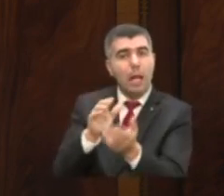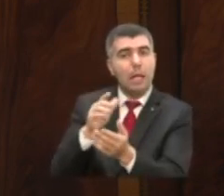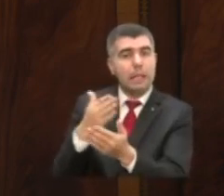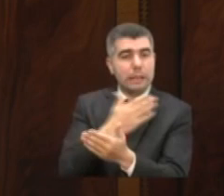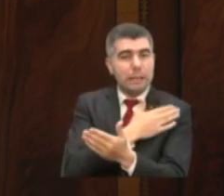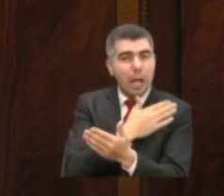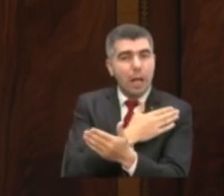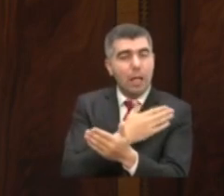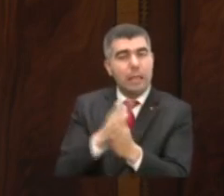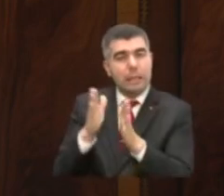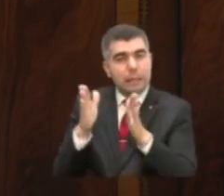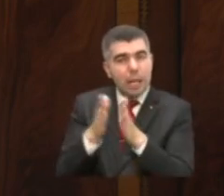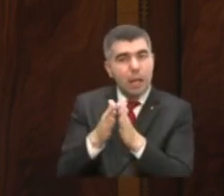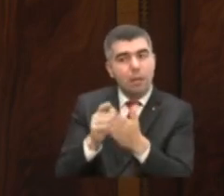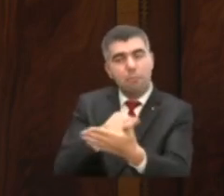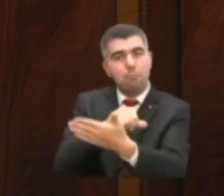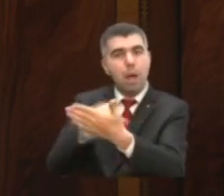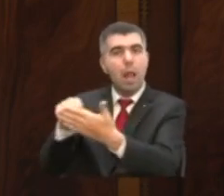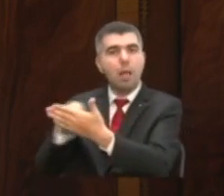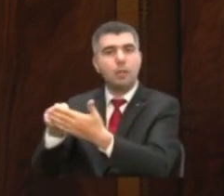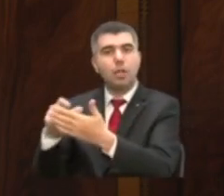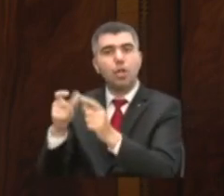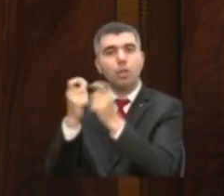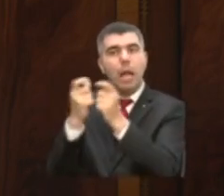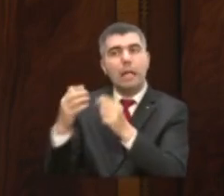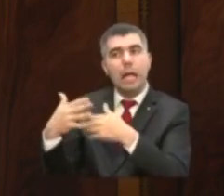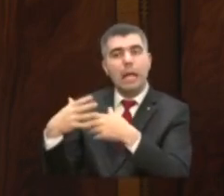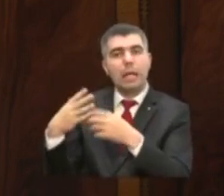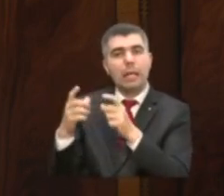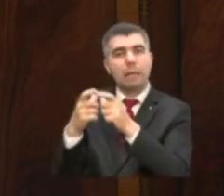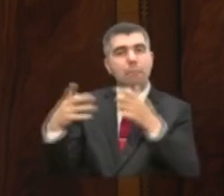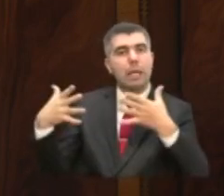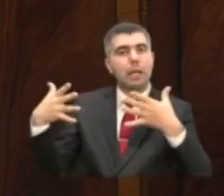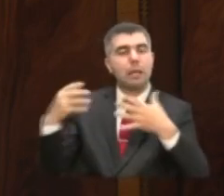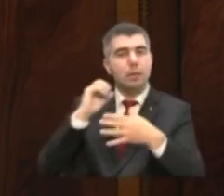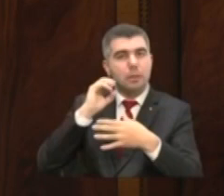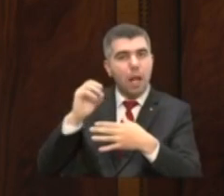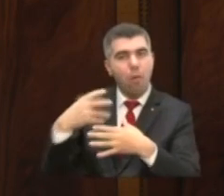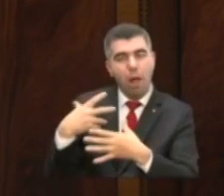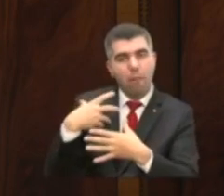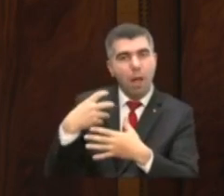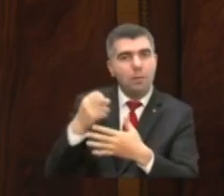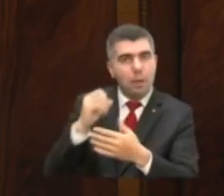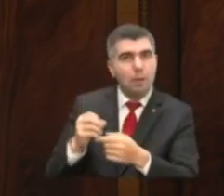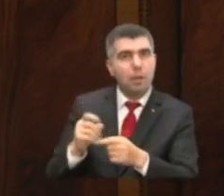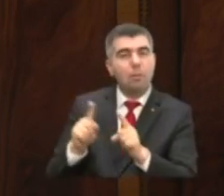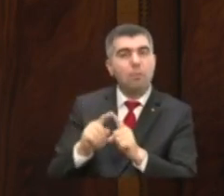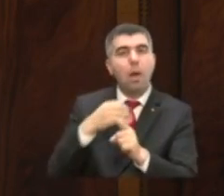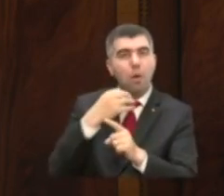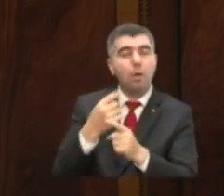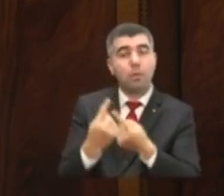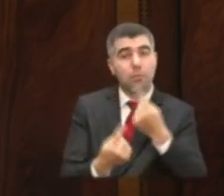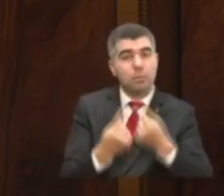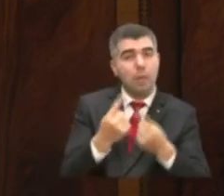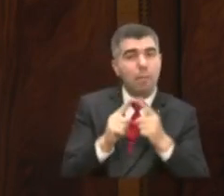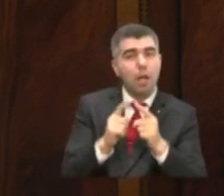كبرى للقطاع الخاص، وهذا واحد العمل غادي يعطي متنفس لهذه المقاولات، وربما غادي يدير لنا الوقاية من عدد